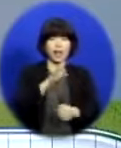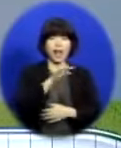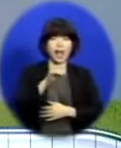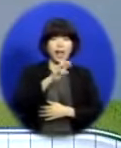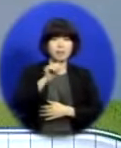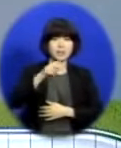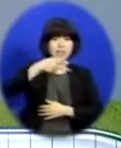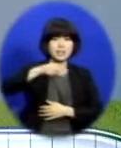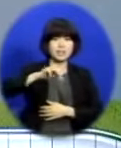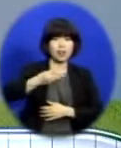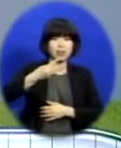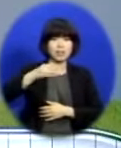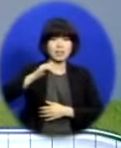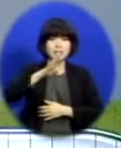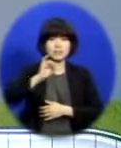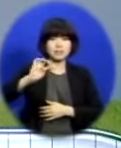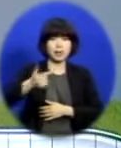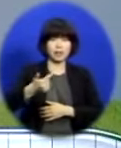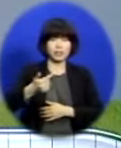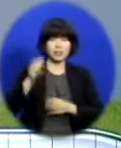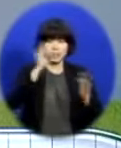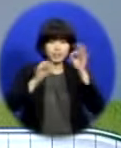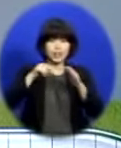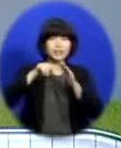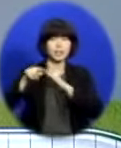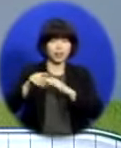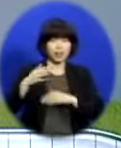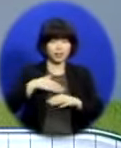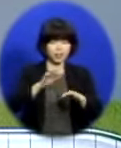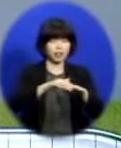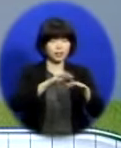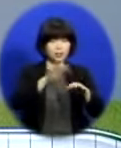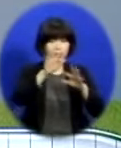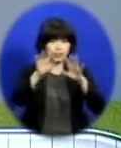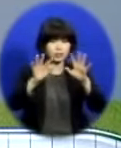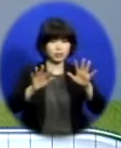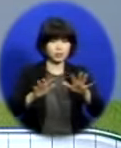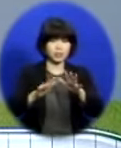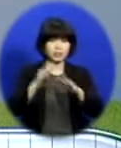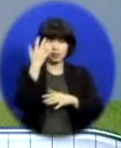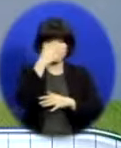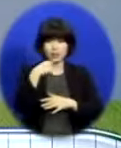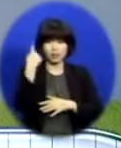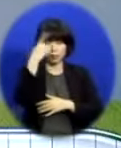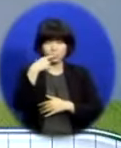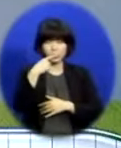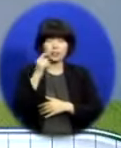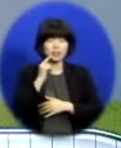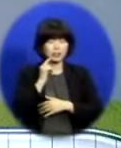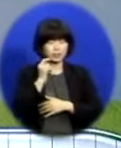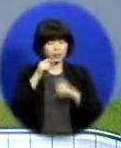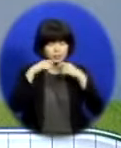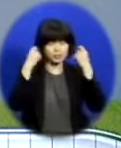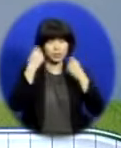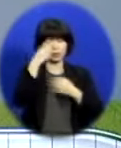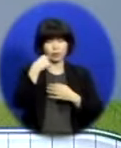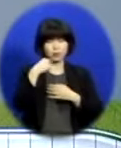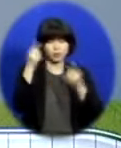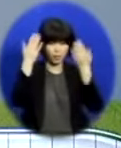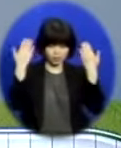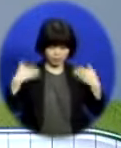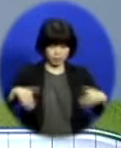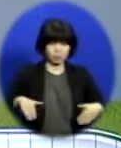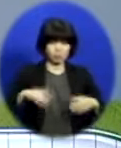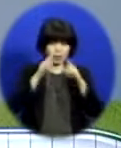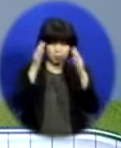설리반을 찾아가겠다 내 손끝으로 만져 알던 그의 인자한 얼굴 그리고 그의 아리따운 몸매를